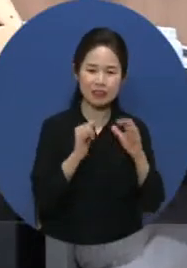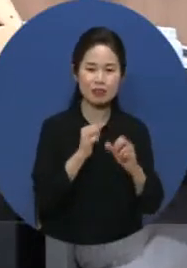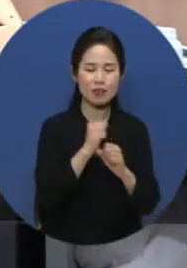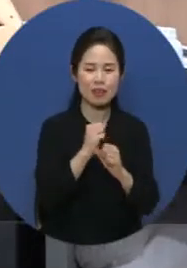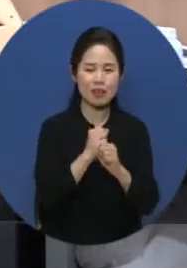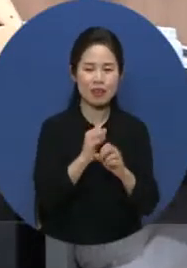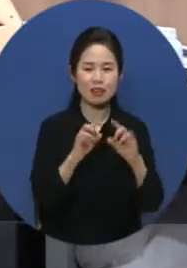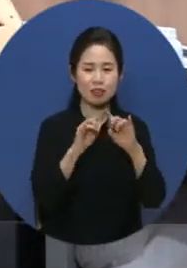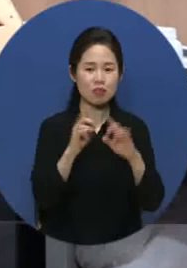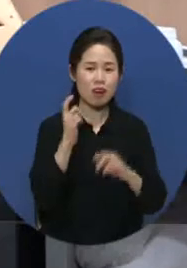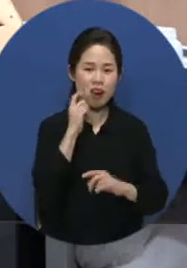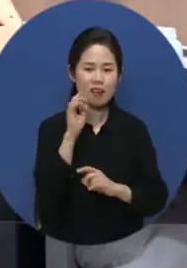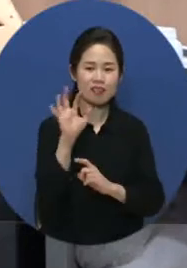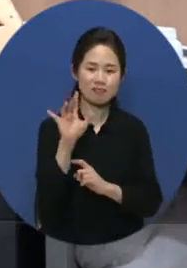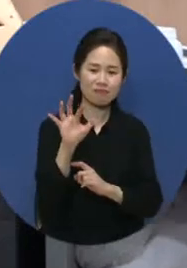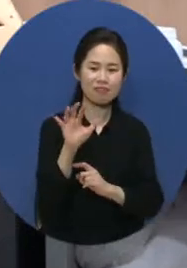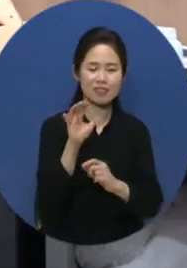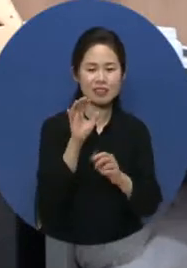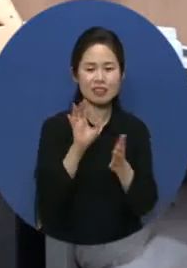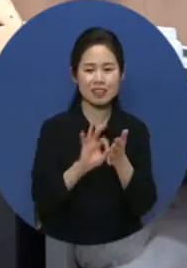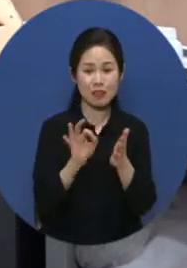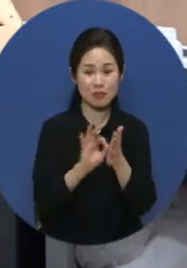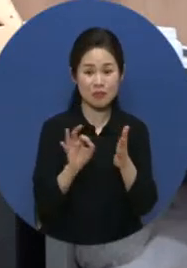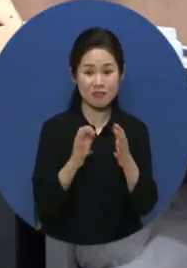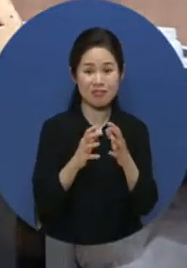것. 그것이 저희 목표입니다.